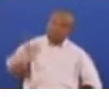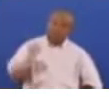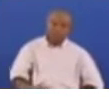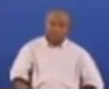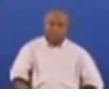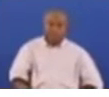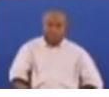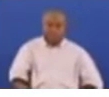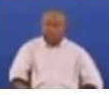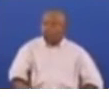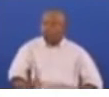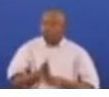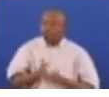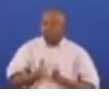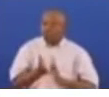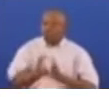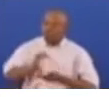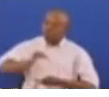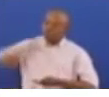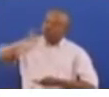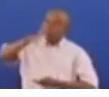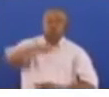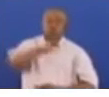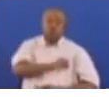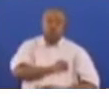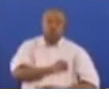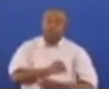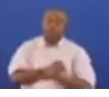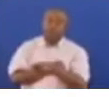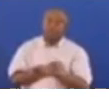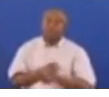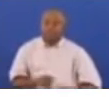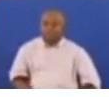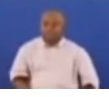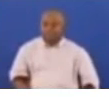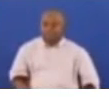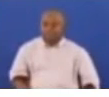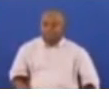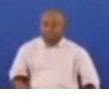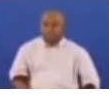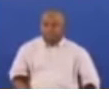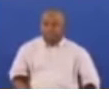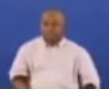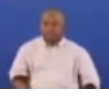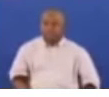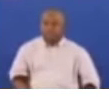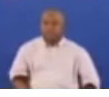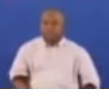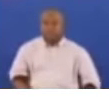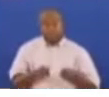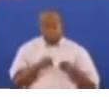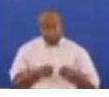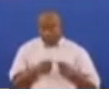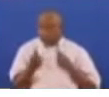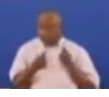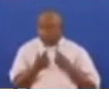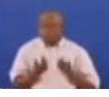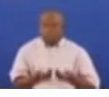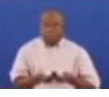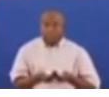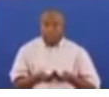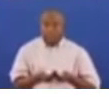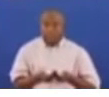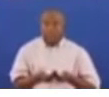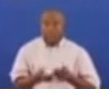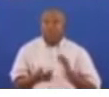yale ya vitabu sisi tukayavumilia kwa sababu, jamani waheshimiwa wabunge, tunaongea leo, tunaongea kwa fakti.